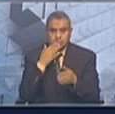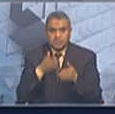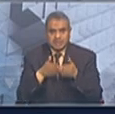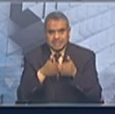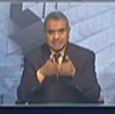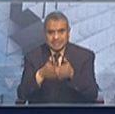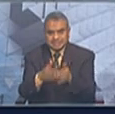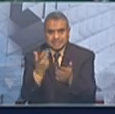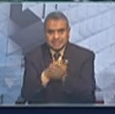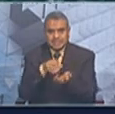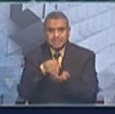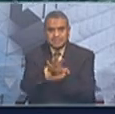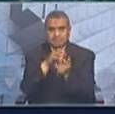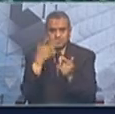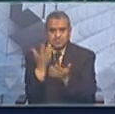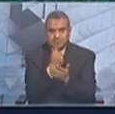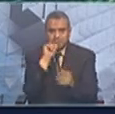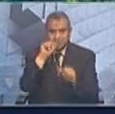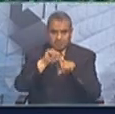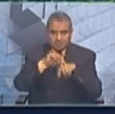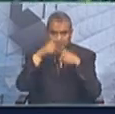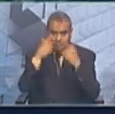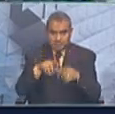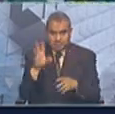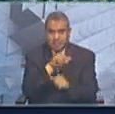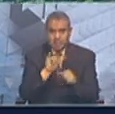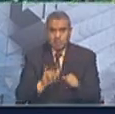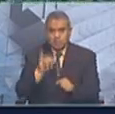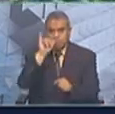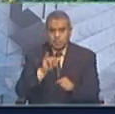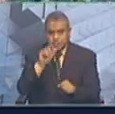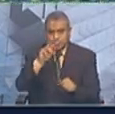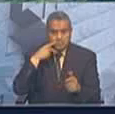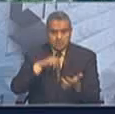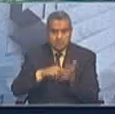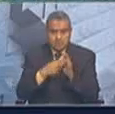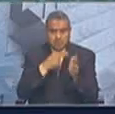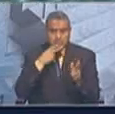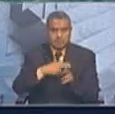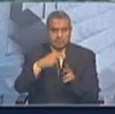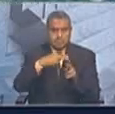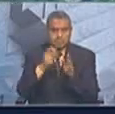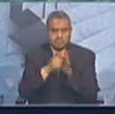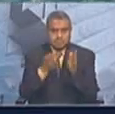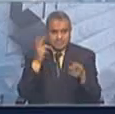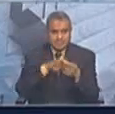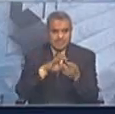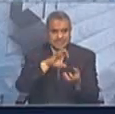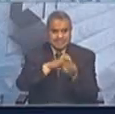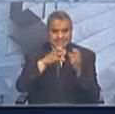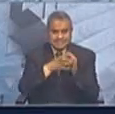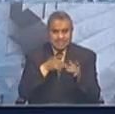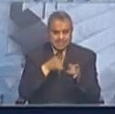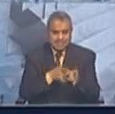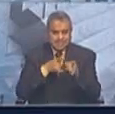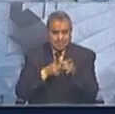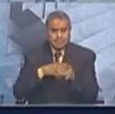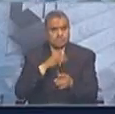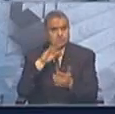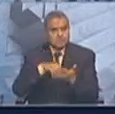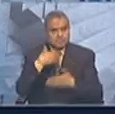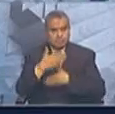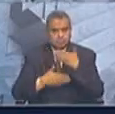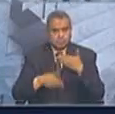ومهمل البضائع التي تركها أصحابها بالمنافذ الجمركية على النحو الذي يمنع تكدسها بالموانئ والمخازن